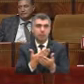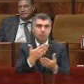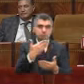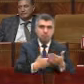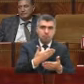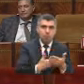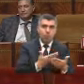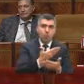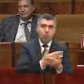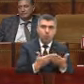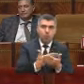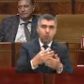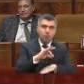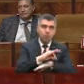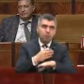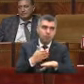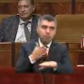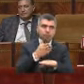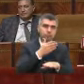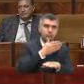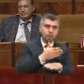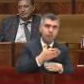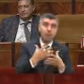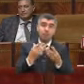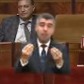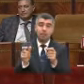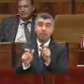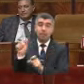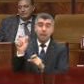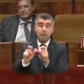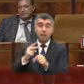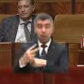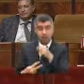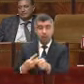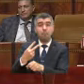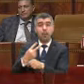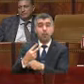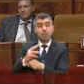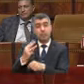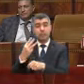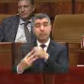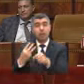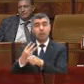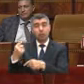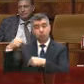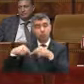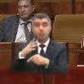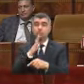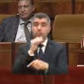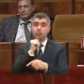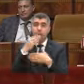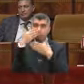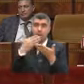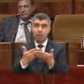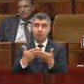الفئة، خاصة وأن عدد كبير منهم يعني عنده سنتين وأكثر من سنتين ما جاش للبلاد، وما بغيناش